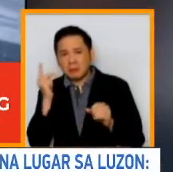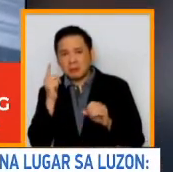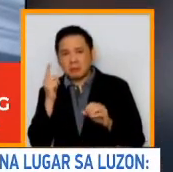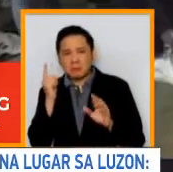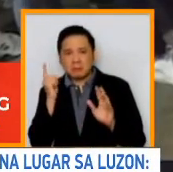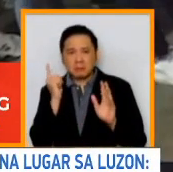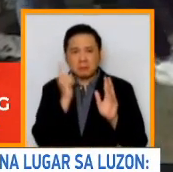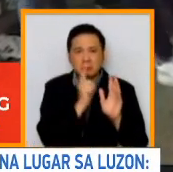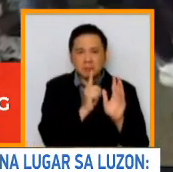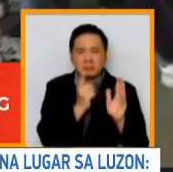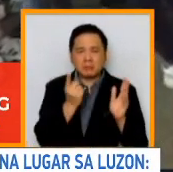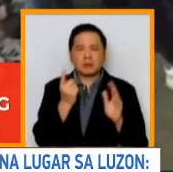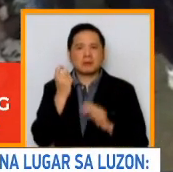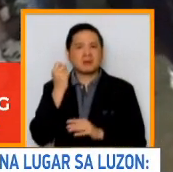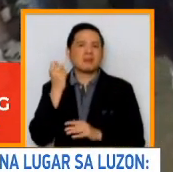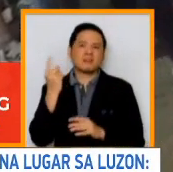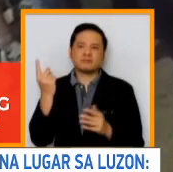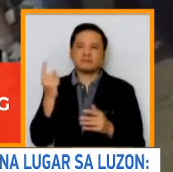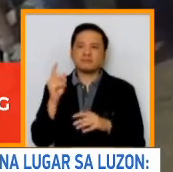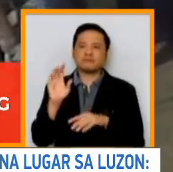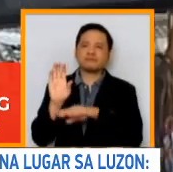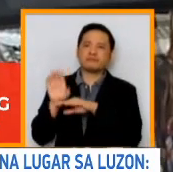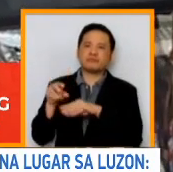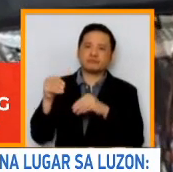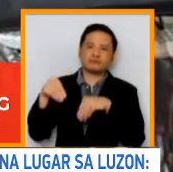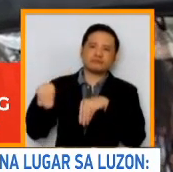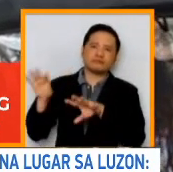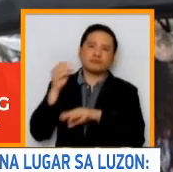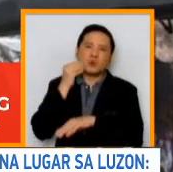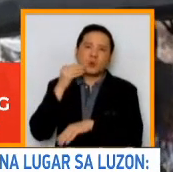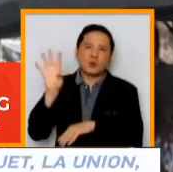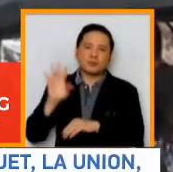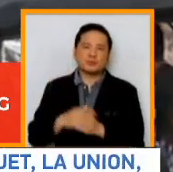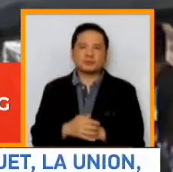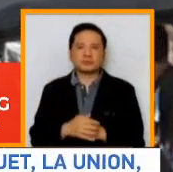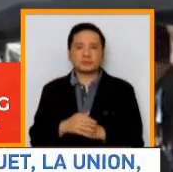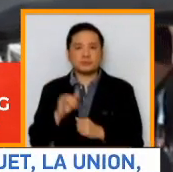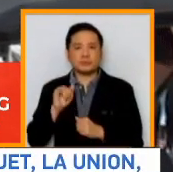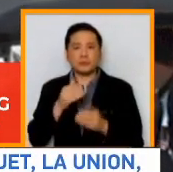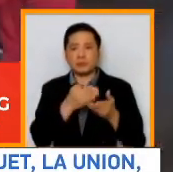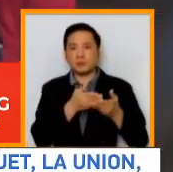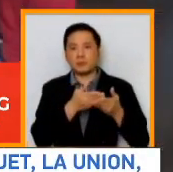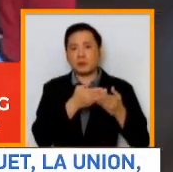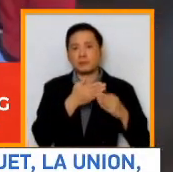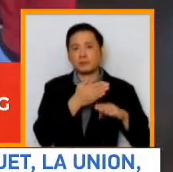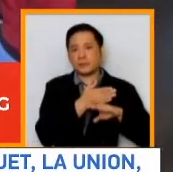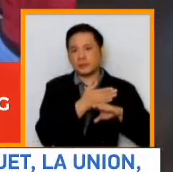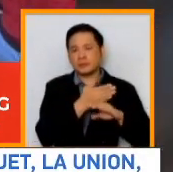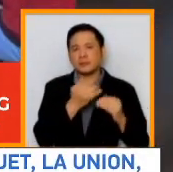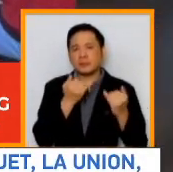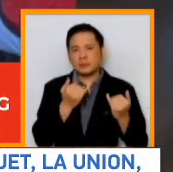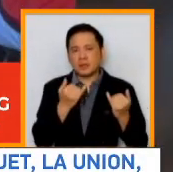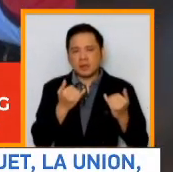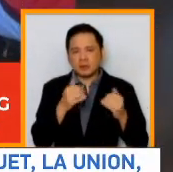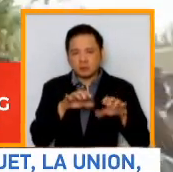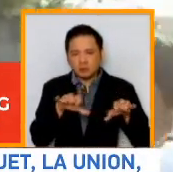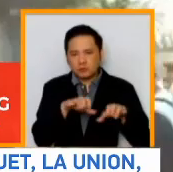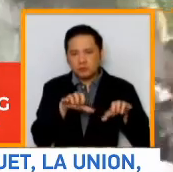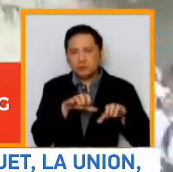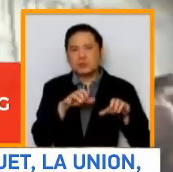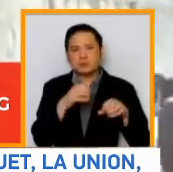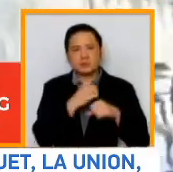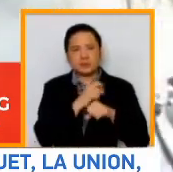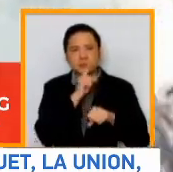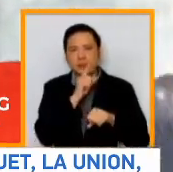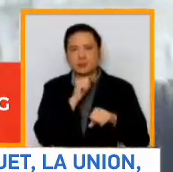Nangako naman ng Authority of the Freeport Area of Bataan na aaksyon para hindi na maulit ang insidente.